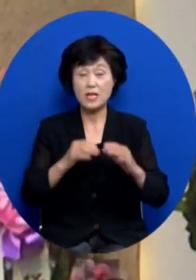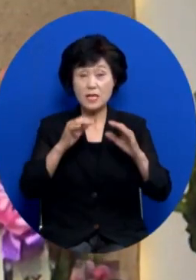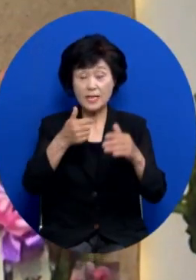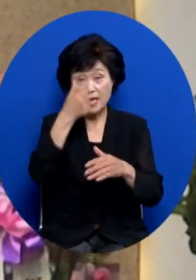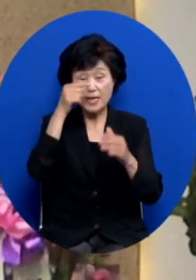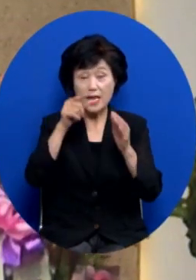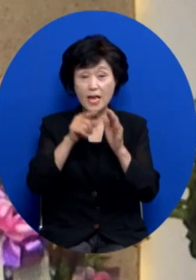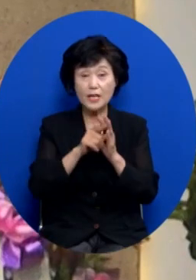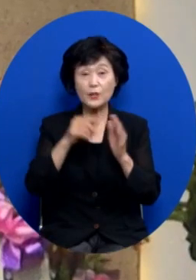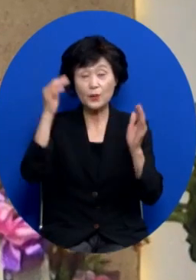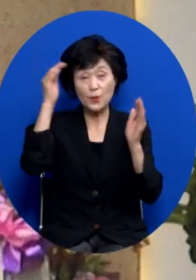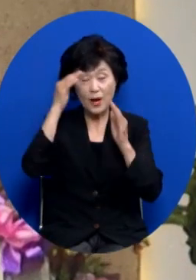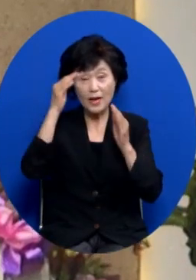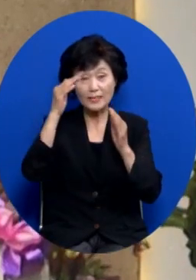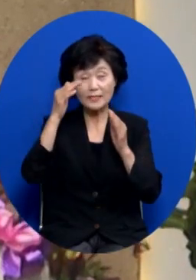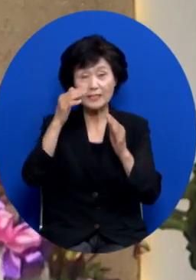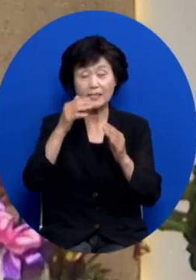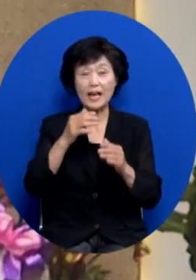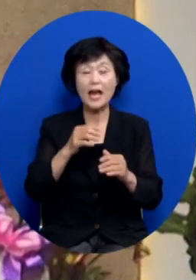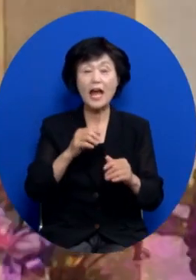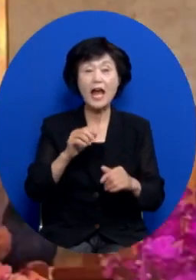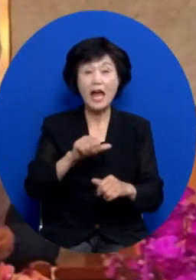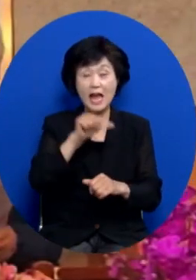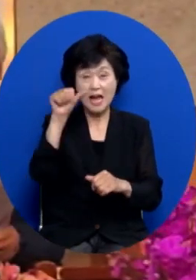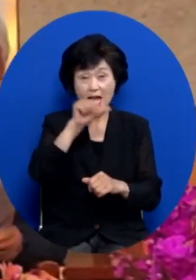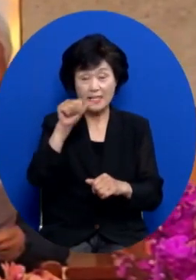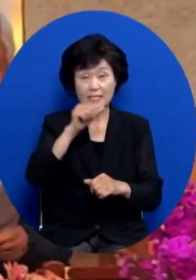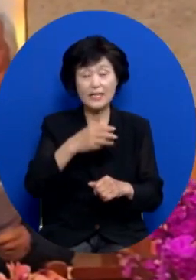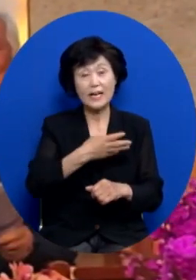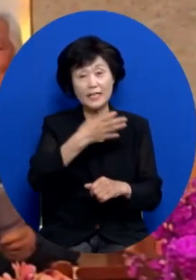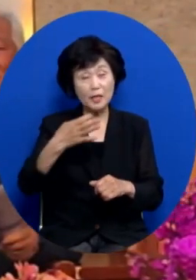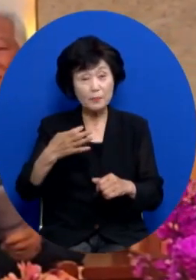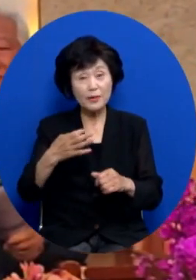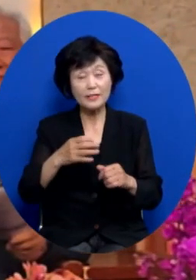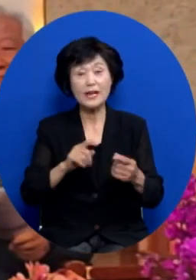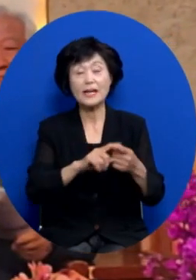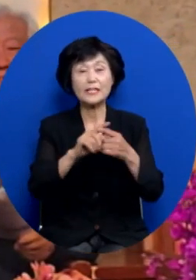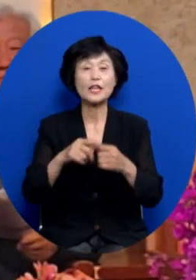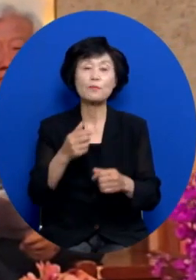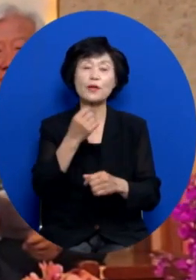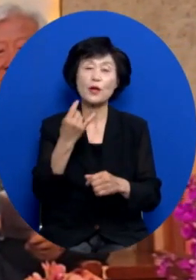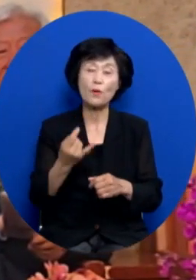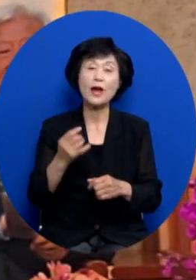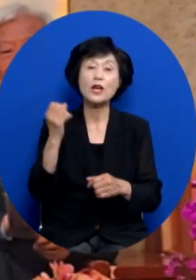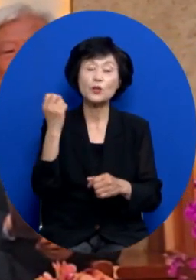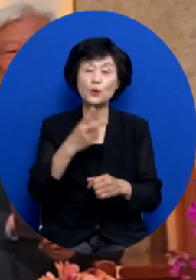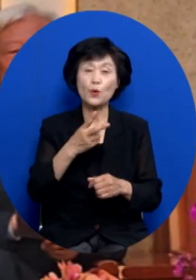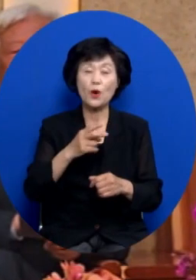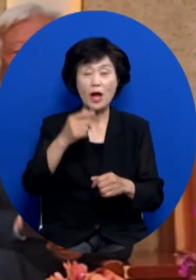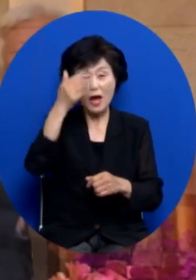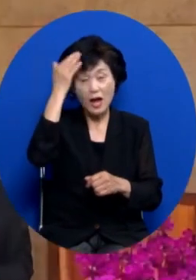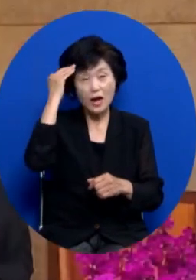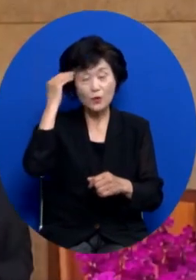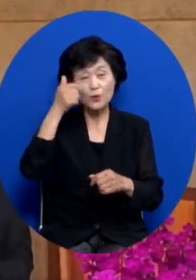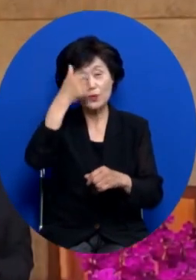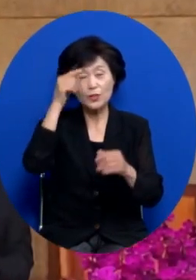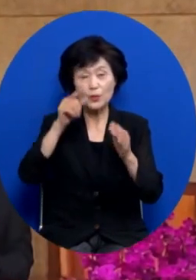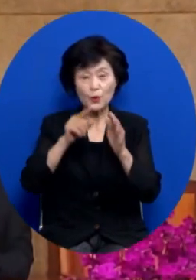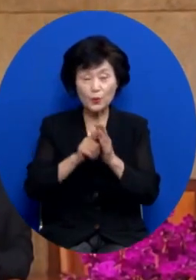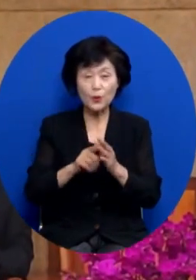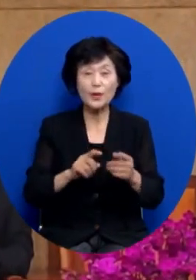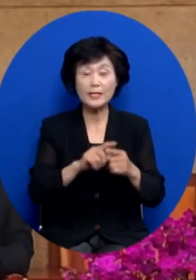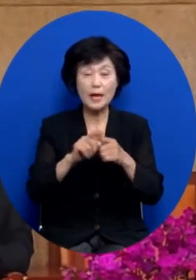기독학생 총연맹 아테지역 총무와 한국 기독교장로회 해외선교부장 한국 기독교 교회 협의회